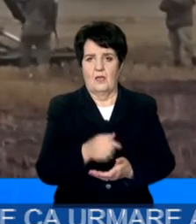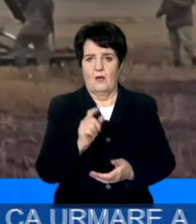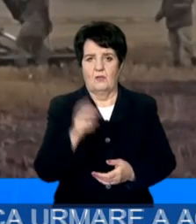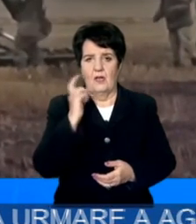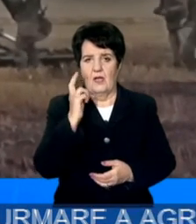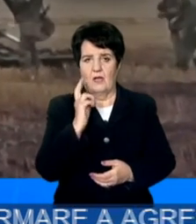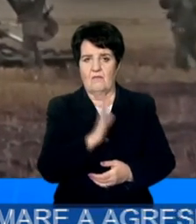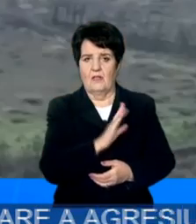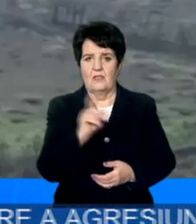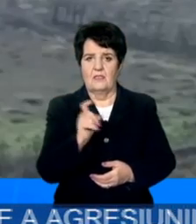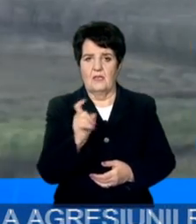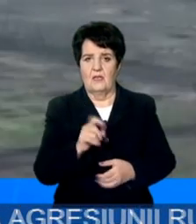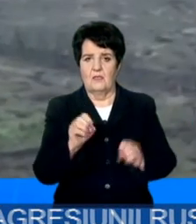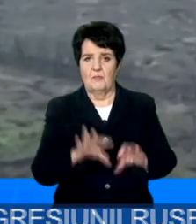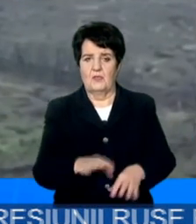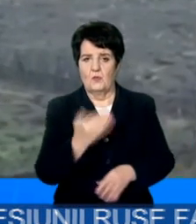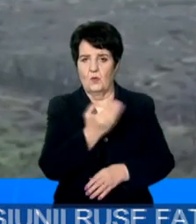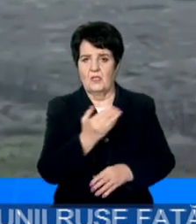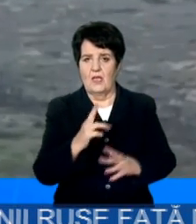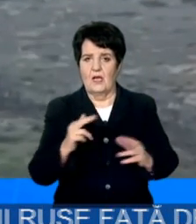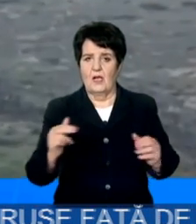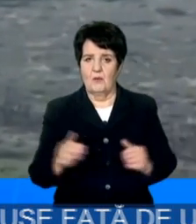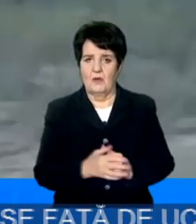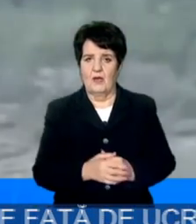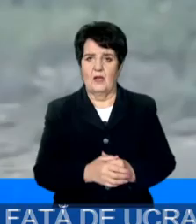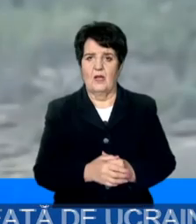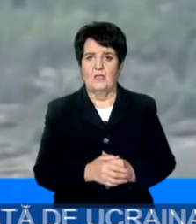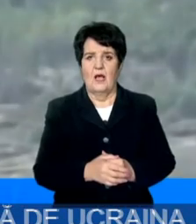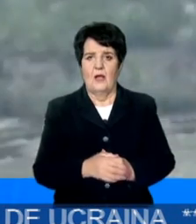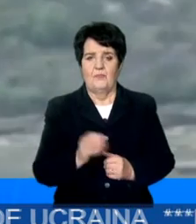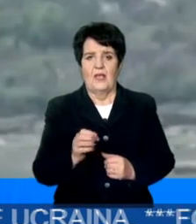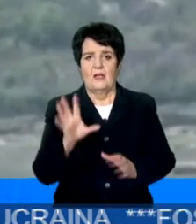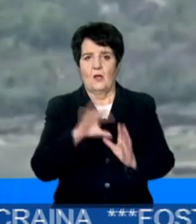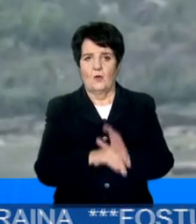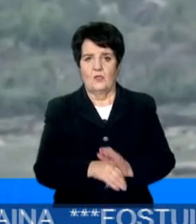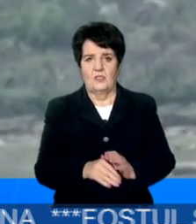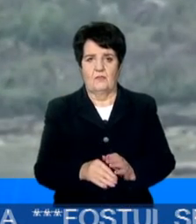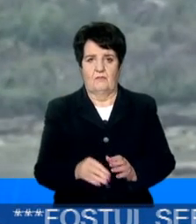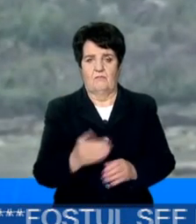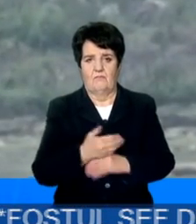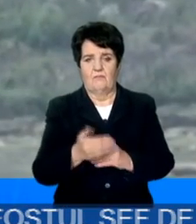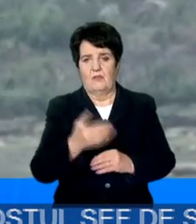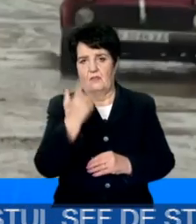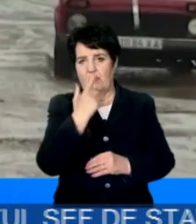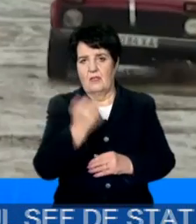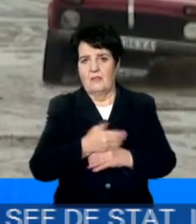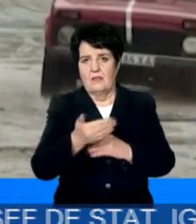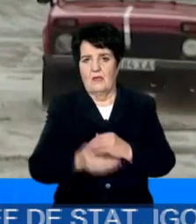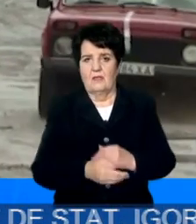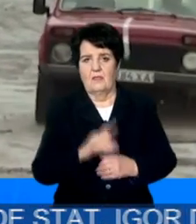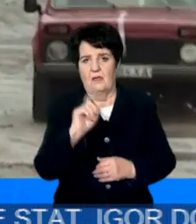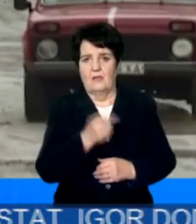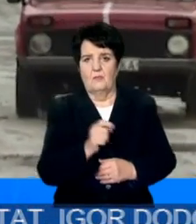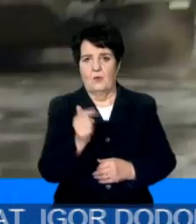afirmă că recentele măsuri luate de Kremlin, inclusiv decretarea mobilizării parțiale, vin doar să întârzie pierderea Rusiei în războiul său